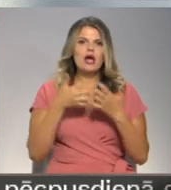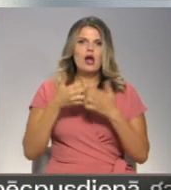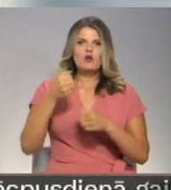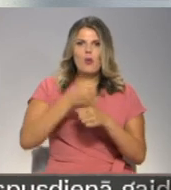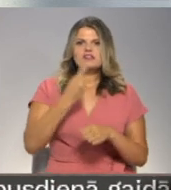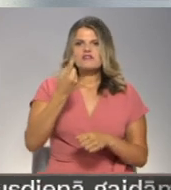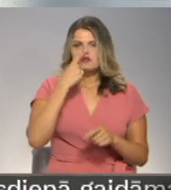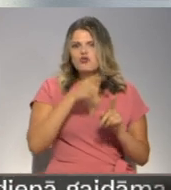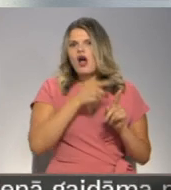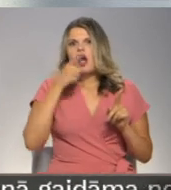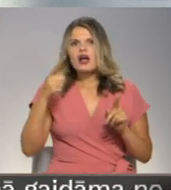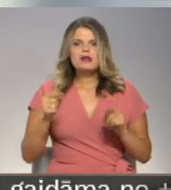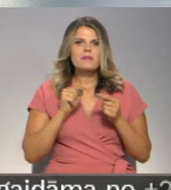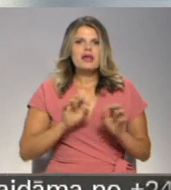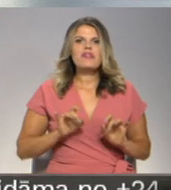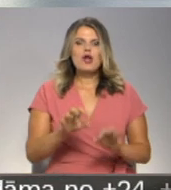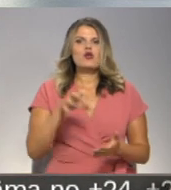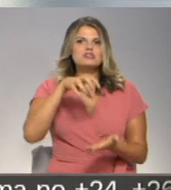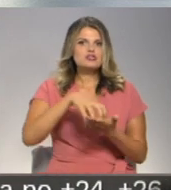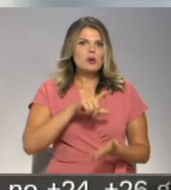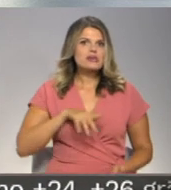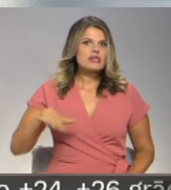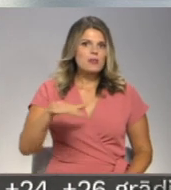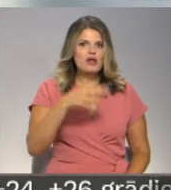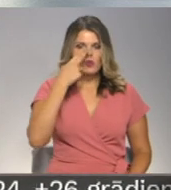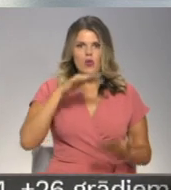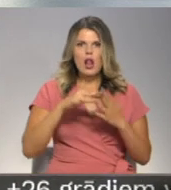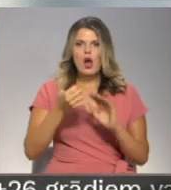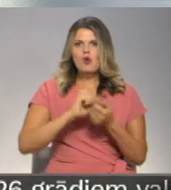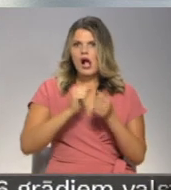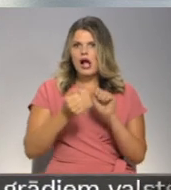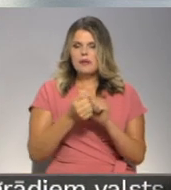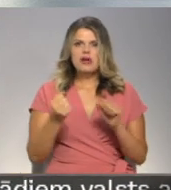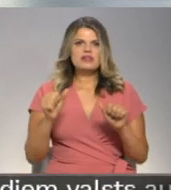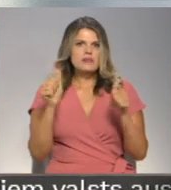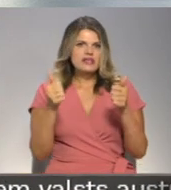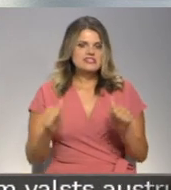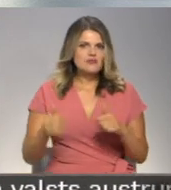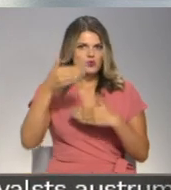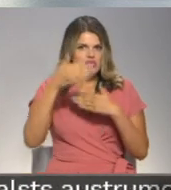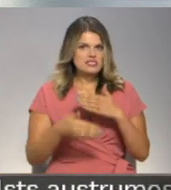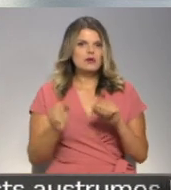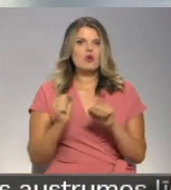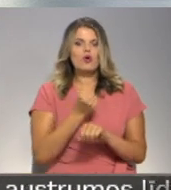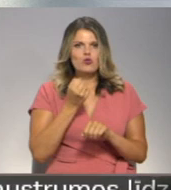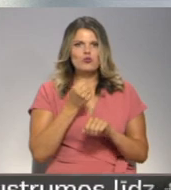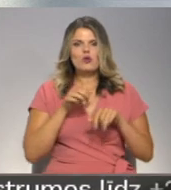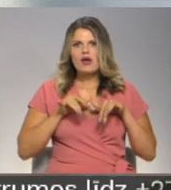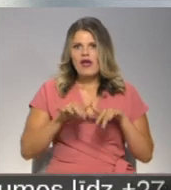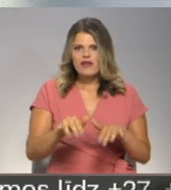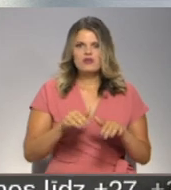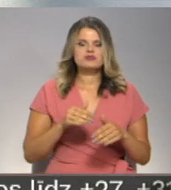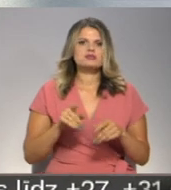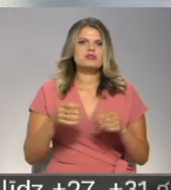viens no garākajiem preterozijas objektiem Latvijā no laukakmeņiem izveidota gabiona siena, tomēr krasta